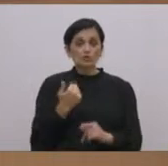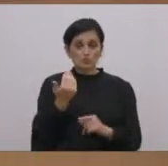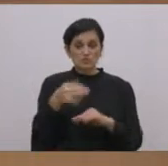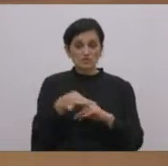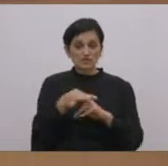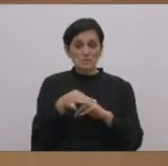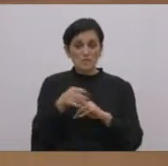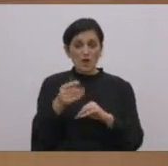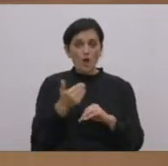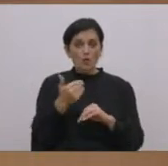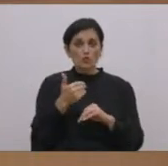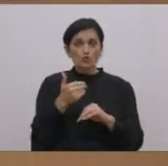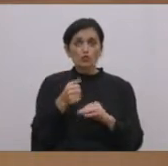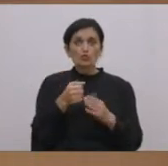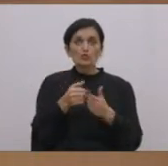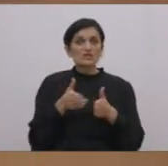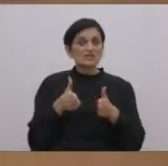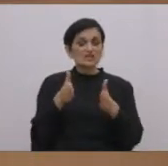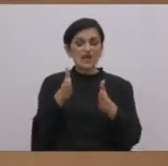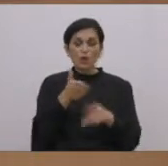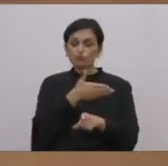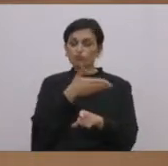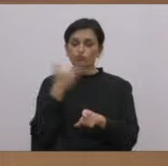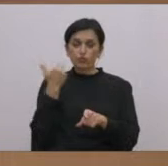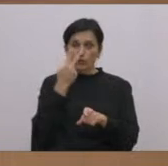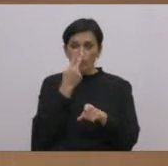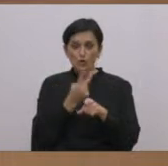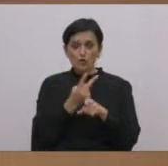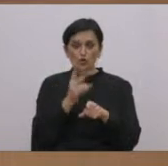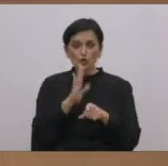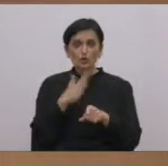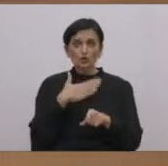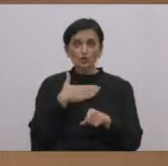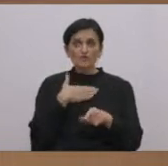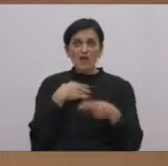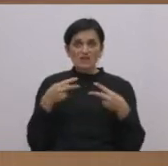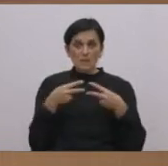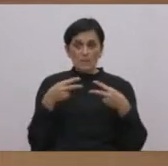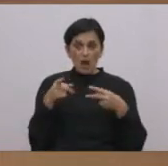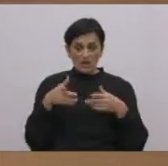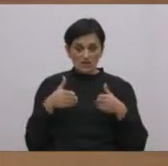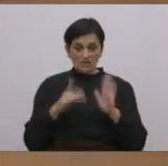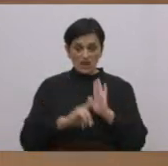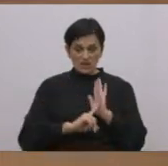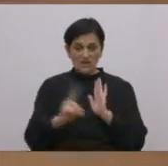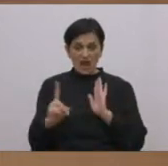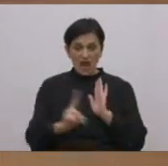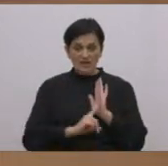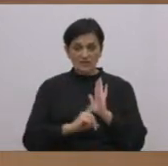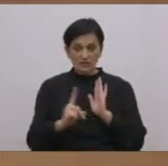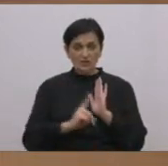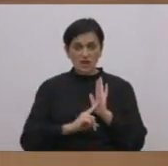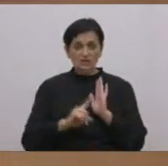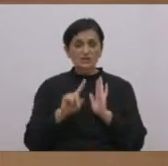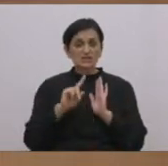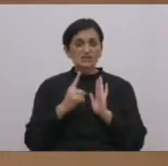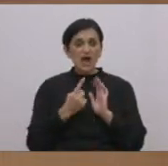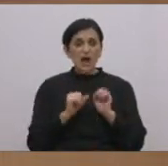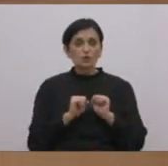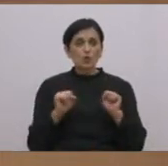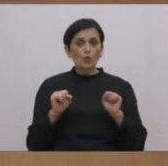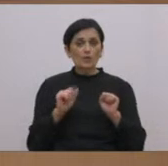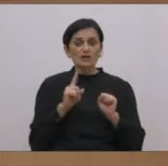ცხოვრობს, ბობნევამდე იქ გზა არ არის, მიუხედავთ იმის რომ მთელი ჩვენი პარტნიორები ამ გზაზე დადიან. აი რატომ არ შეიძლება რა